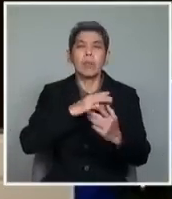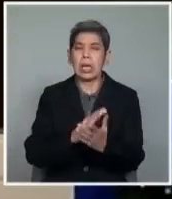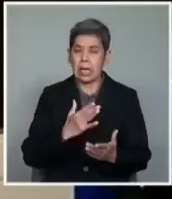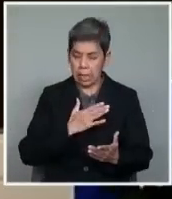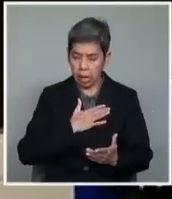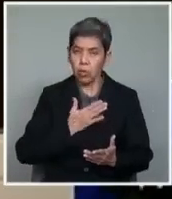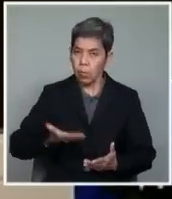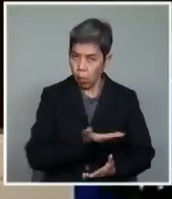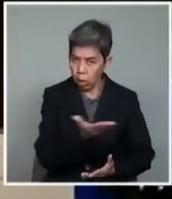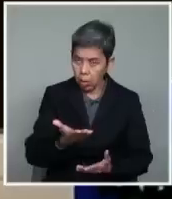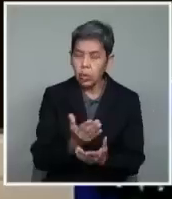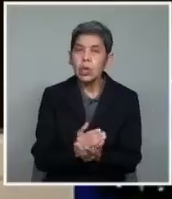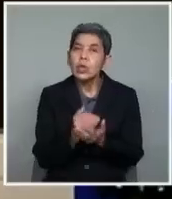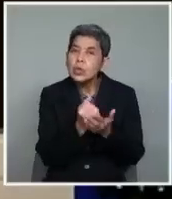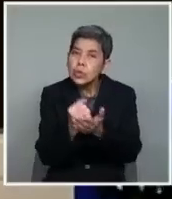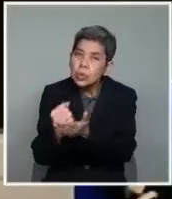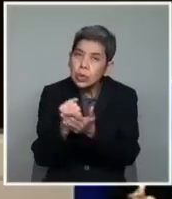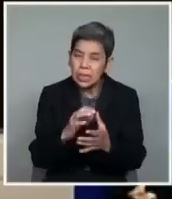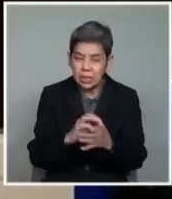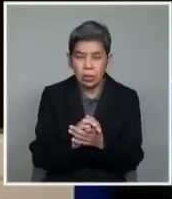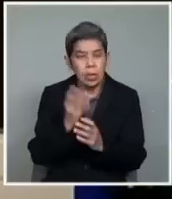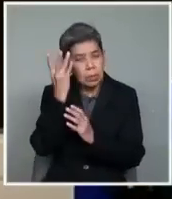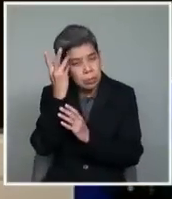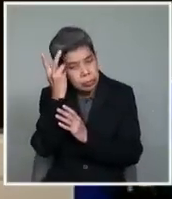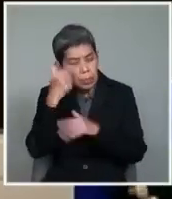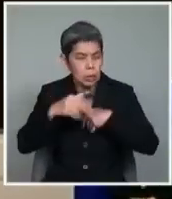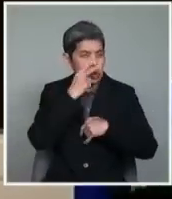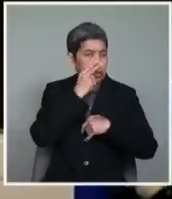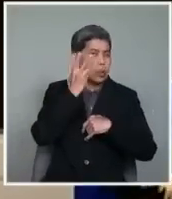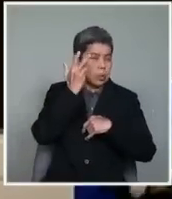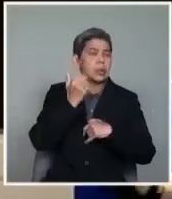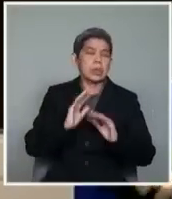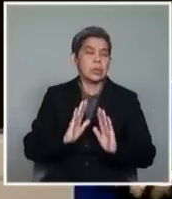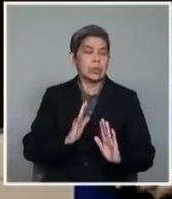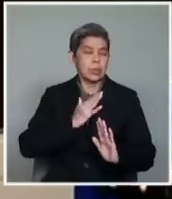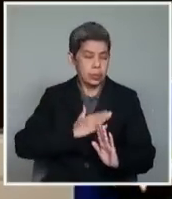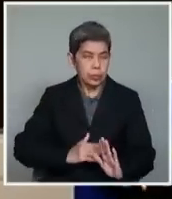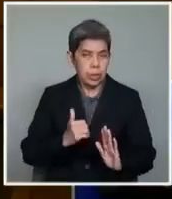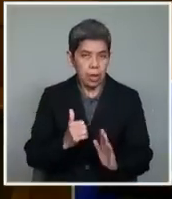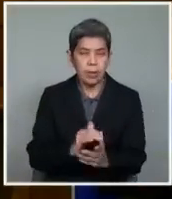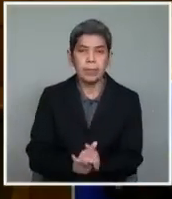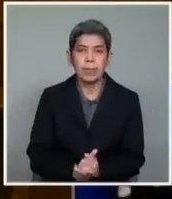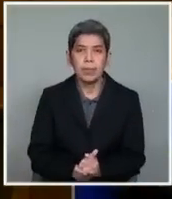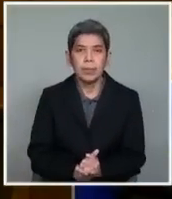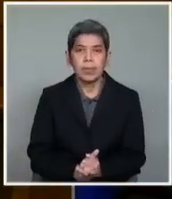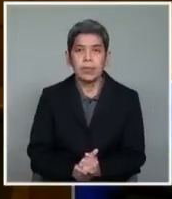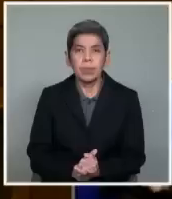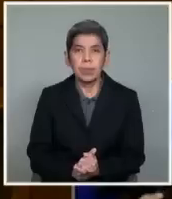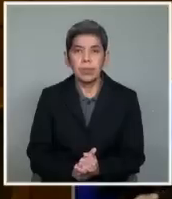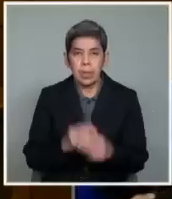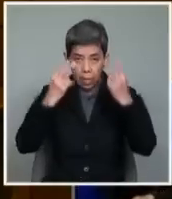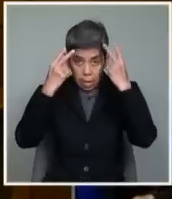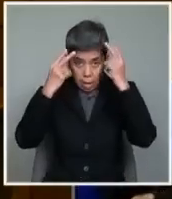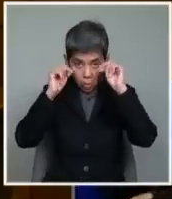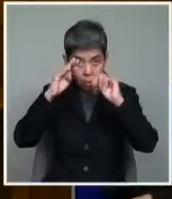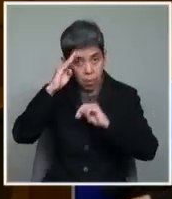จะได้แบ่งเบาภาระความกังวลของพี่น้องประชาชนให้ลดน้อยลงหรือบรรเทาลง พลเอกประยุทธ์จันทร์